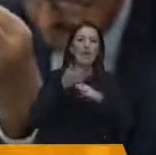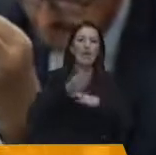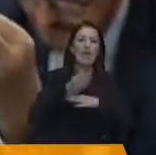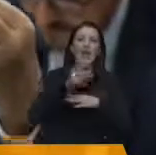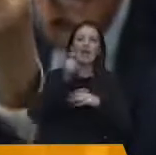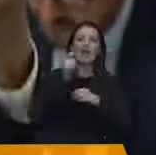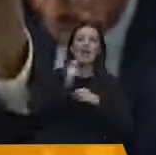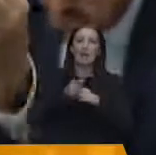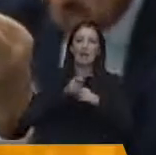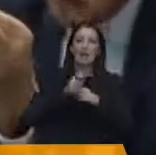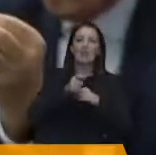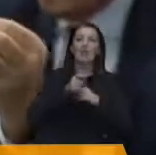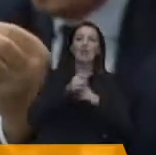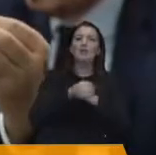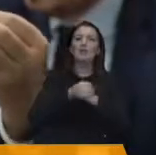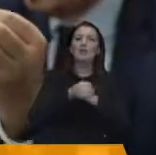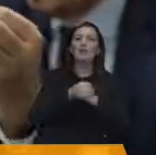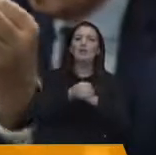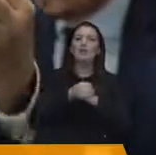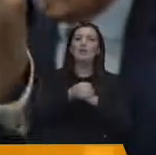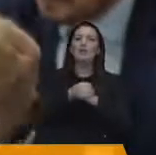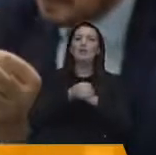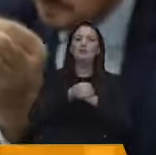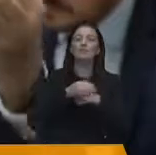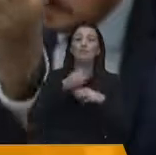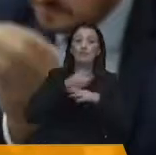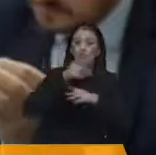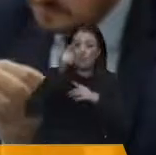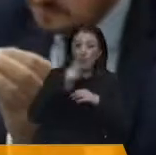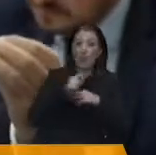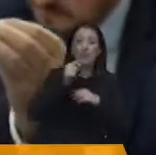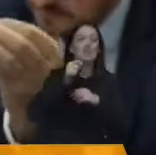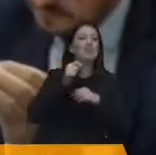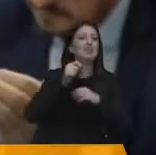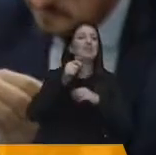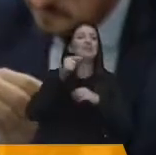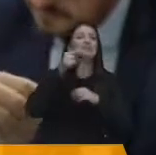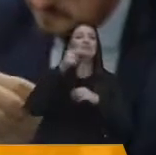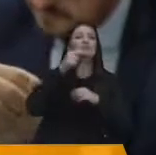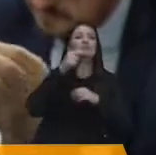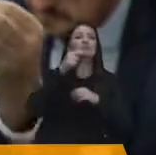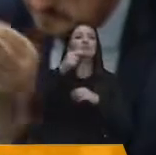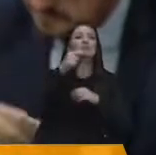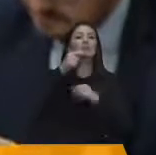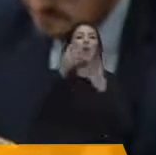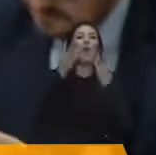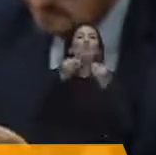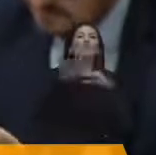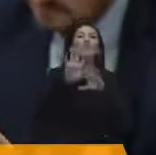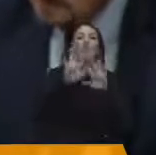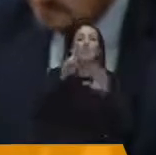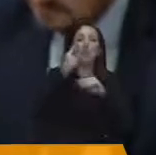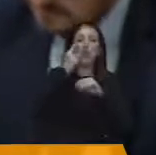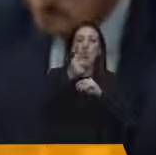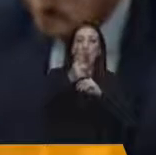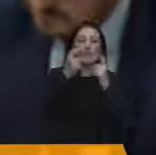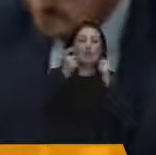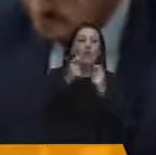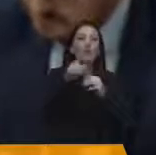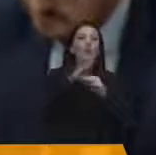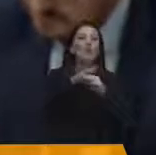gerçekten gerçekten hakikaten olumsuz görüntülerin olduğu bir yer, düzeltilmesi lazım.